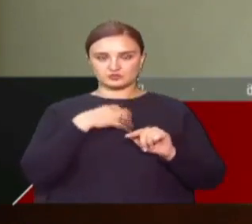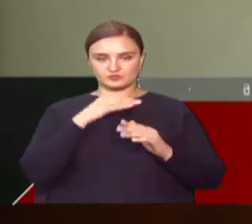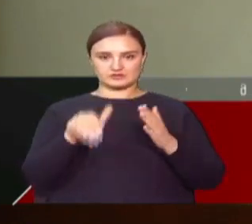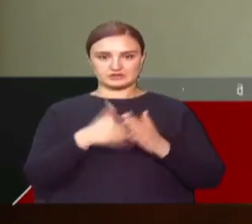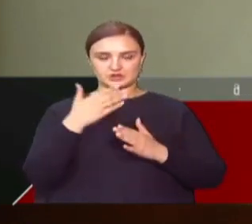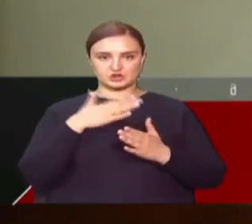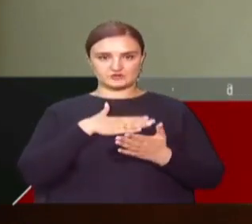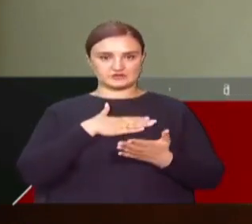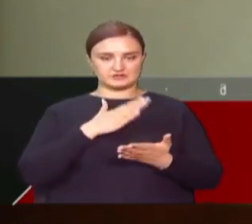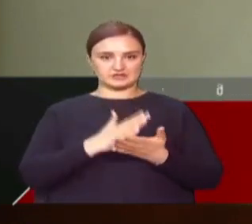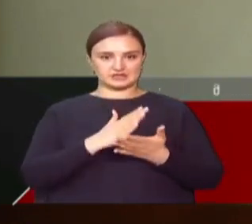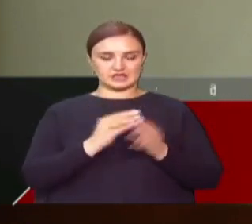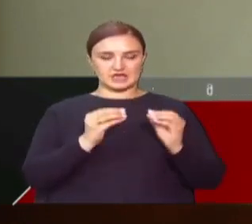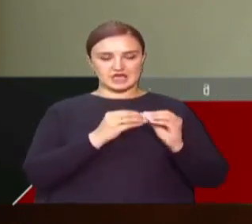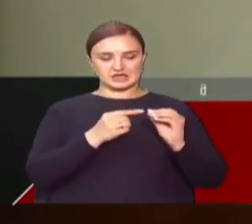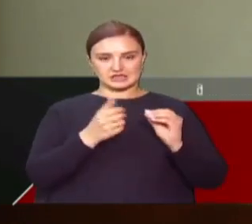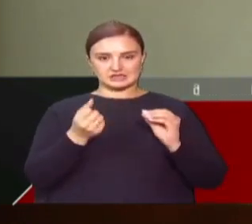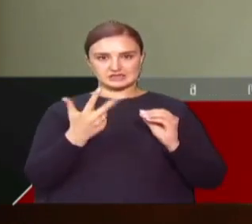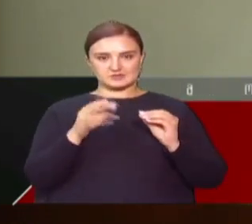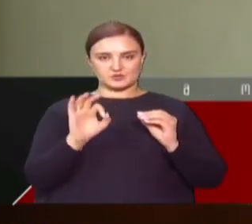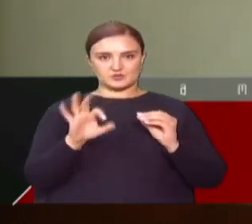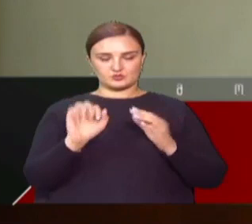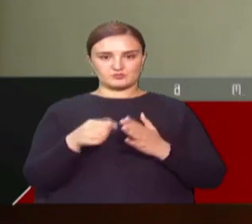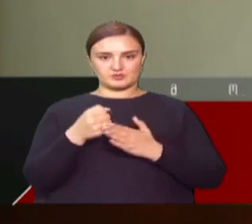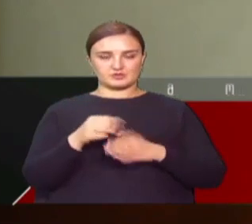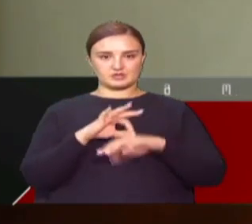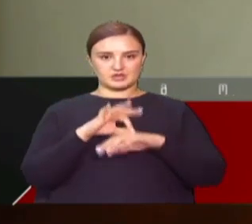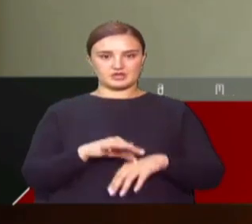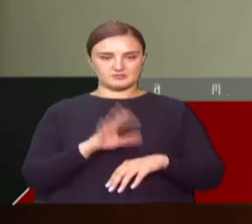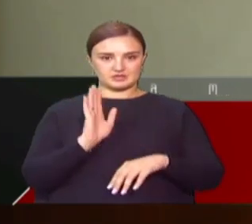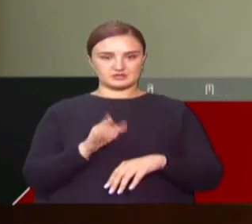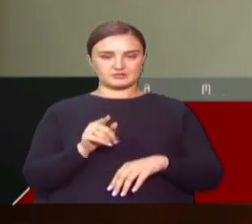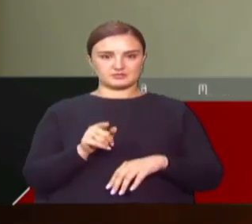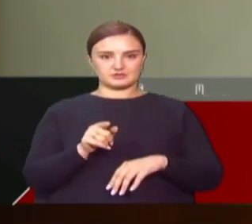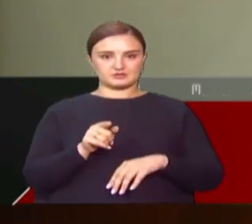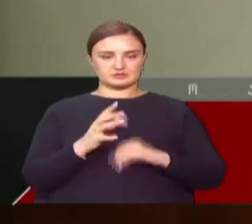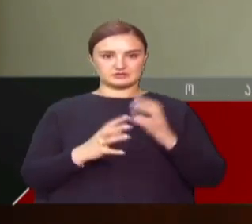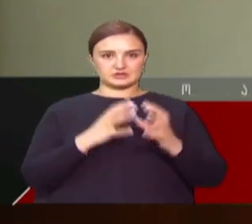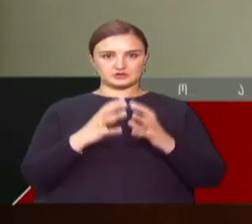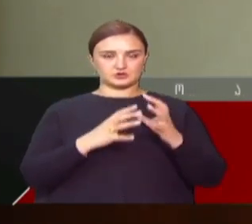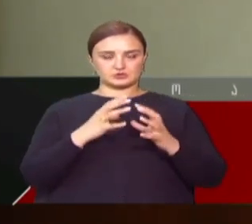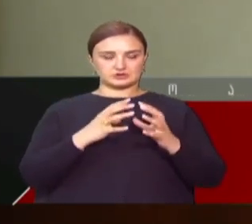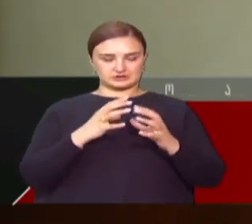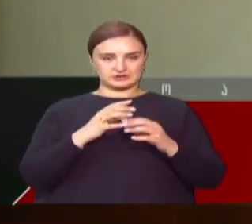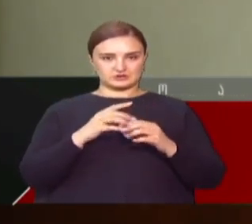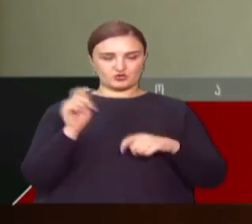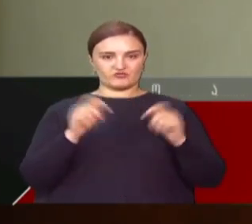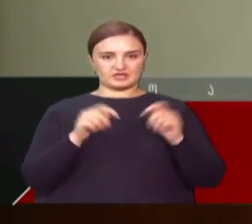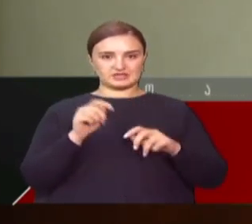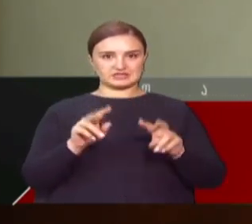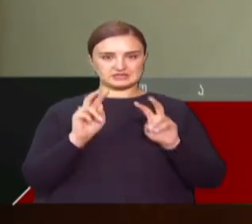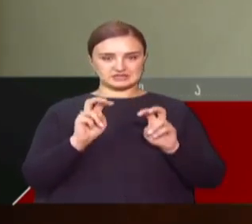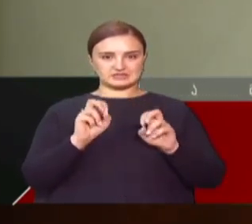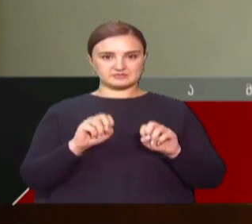სიახლე ჩვენთვის გახლავთ. 10-დან 13 ოქტომბრის ჩათვლით გაიმართება საერთაშორისო სამეცნიერო კონფერენცია,